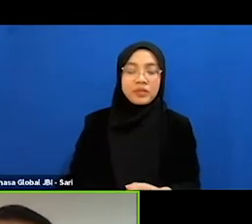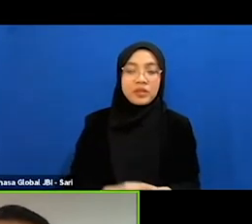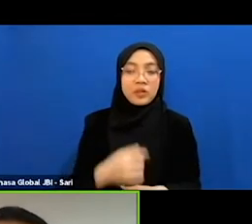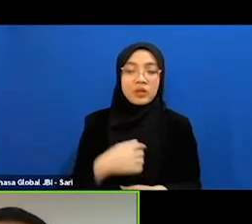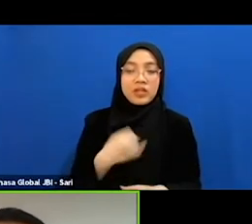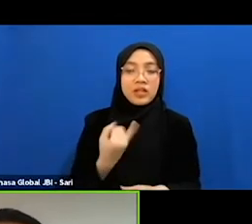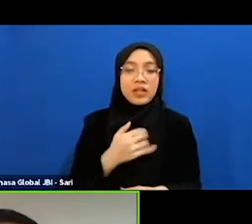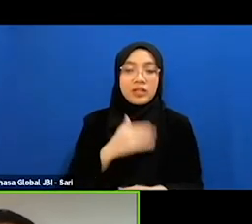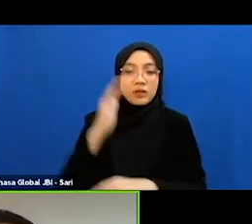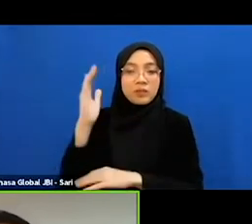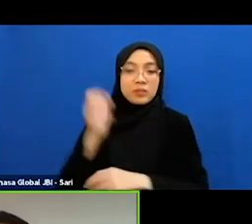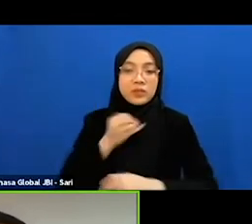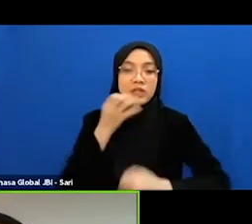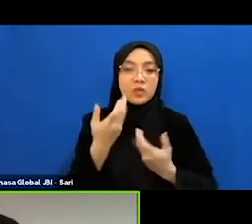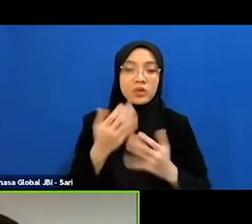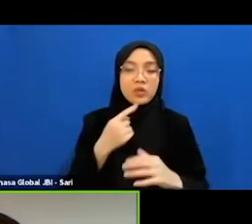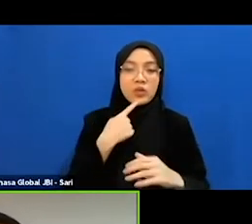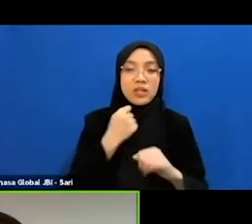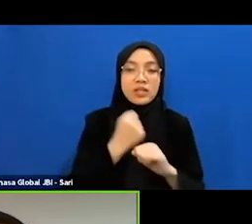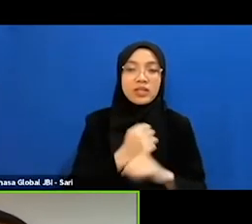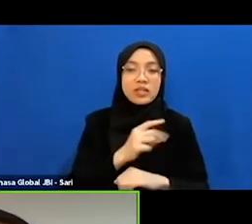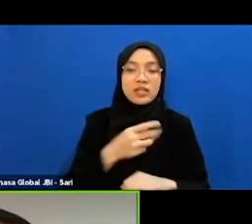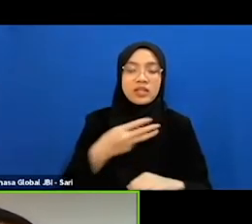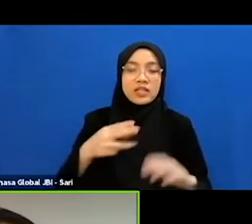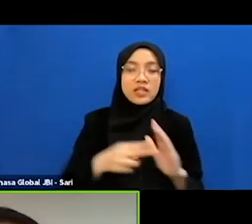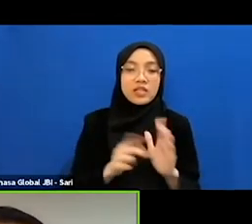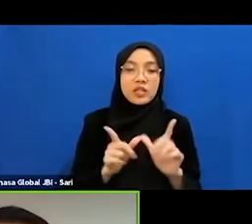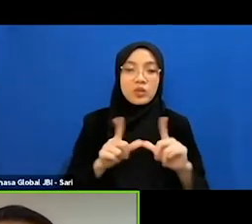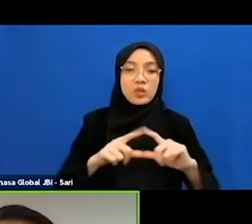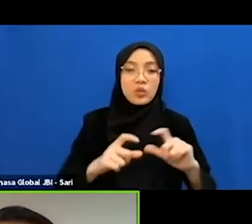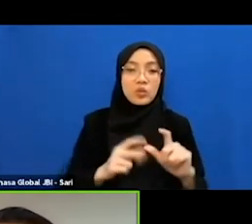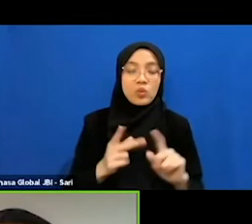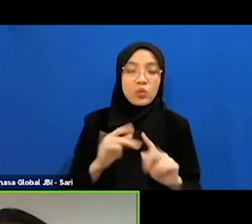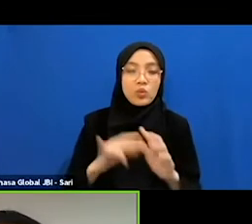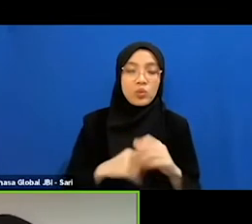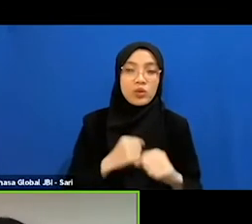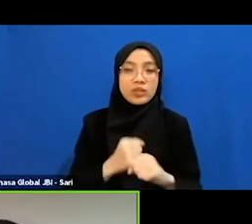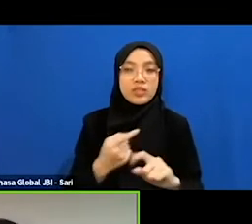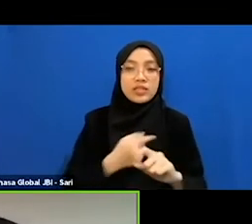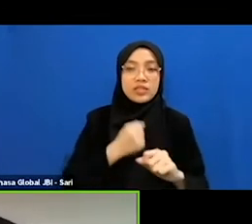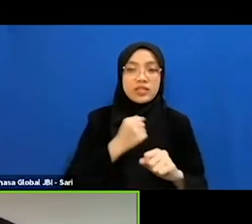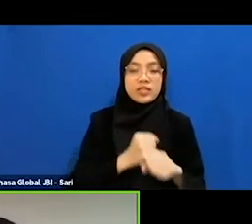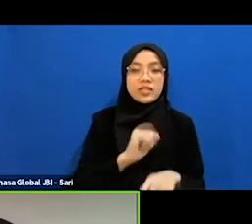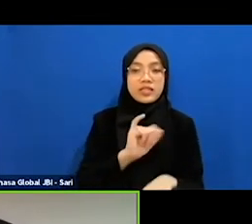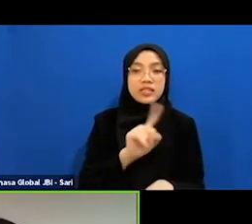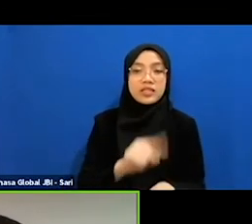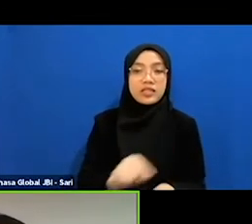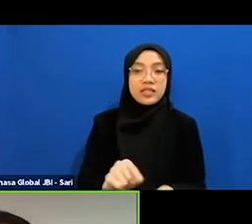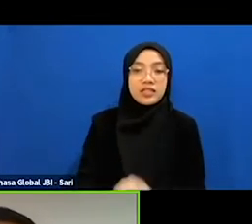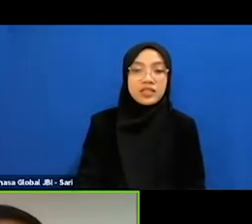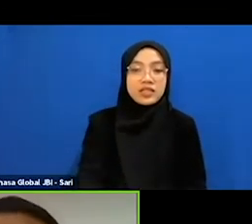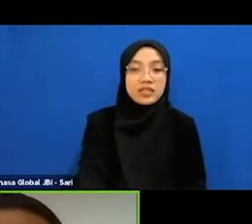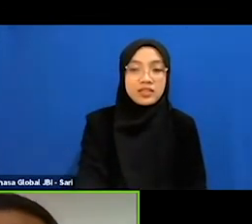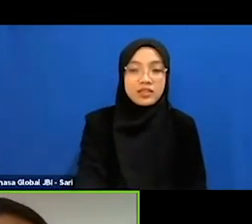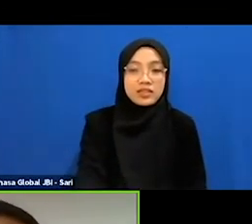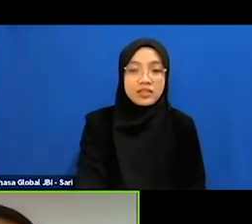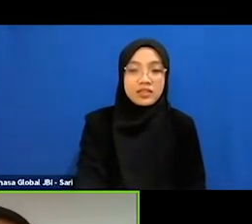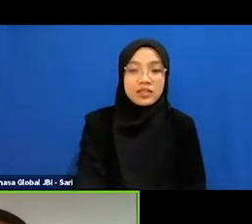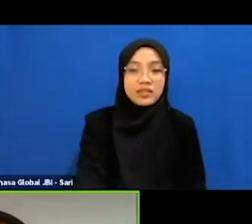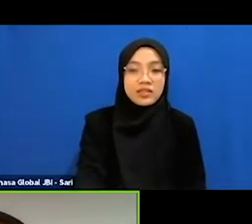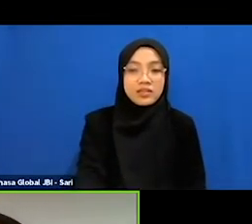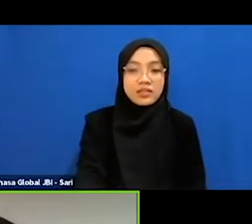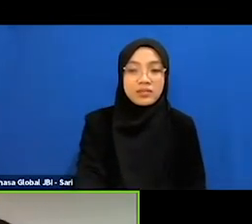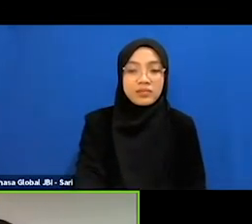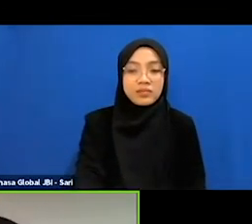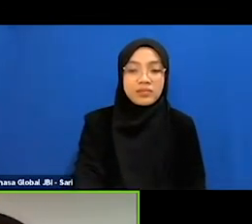mengabarkan mengenai Trimo sing ini diminta like dicek ya bukan di ice jadi Oke